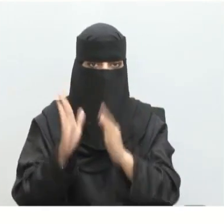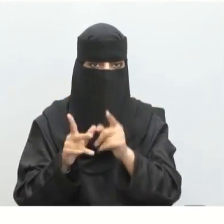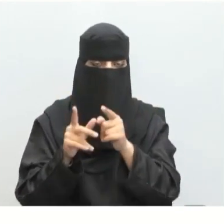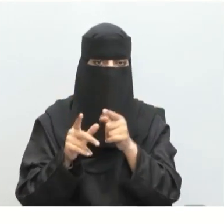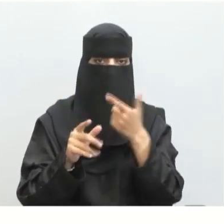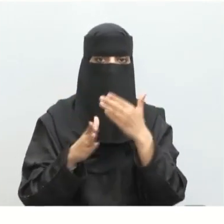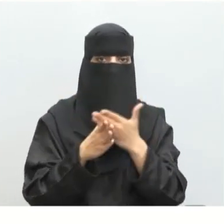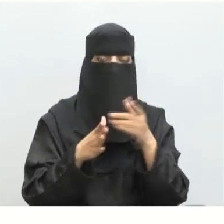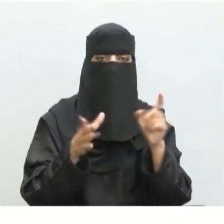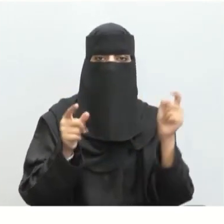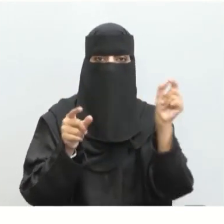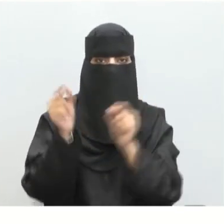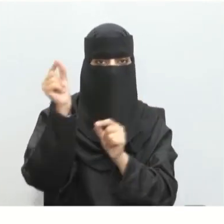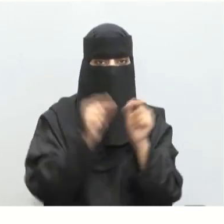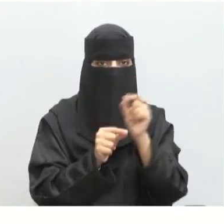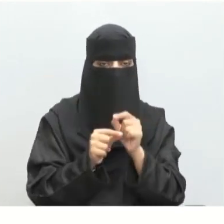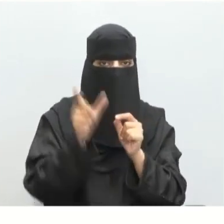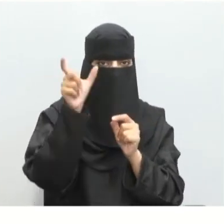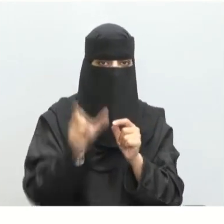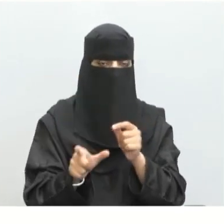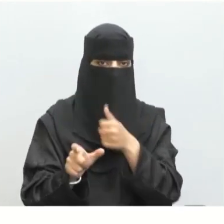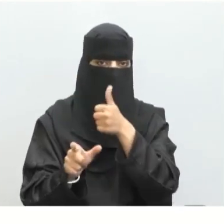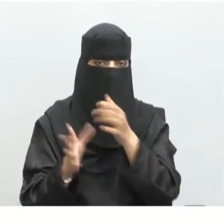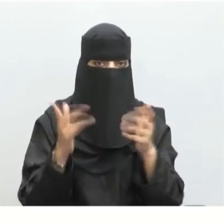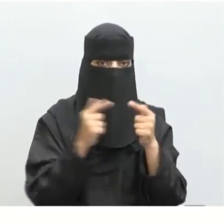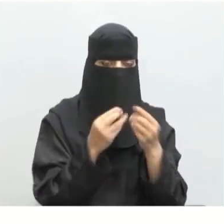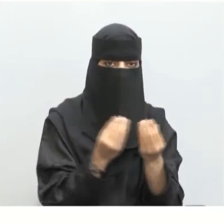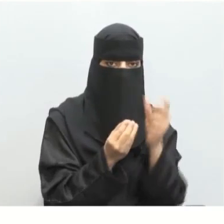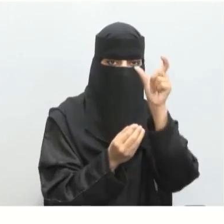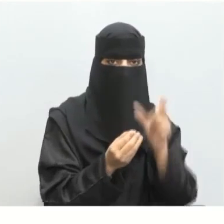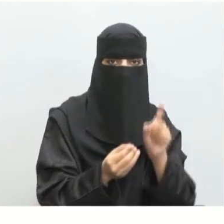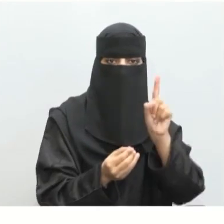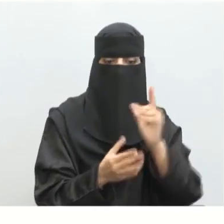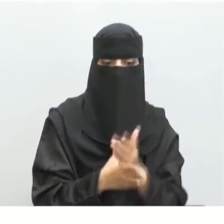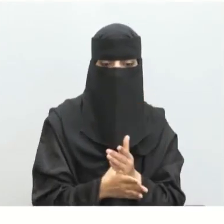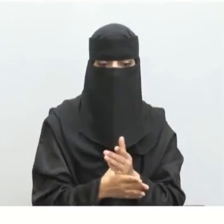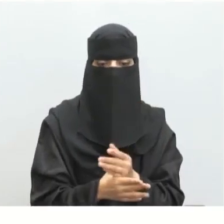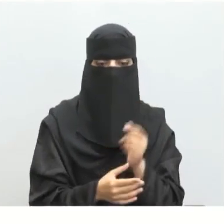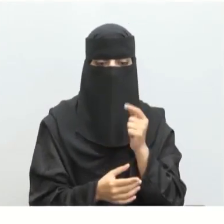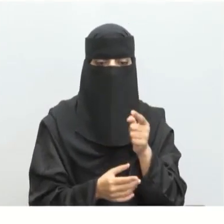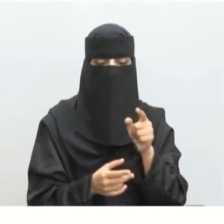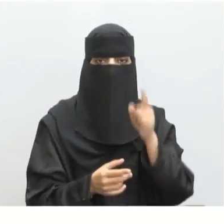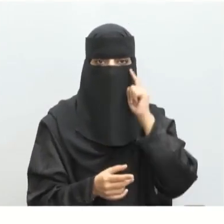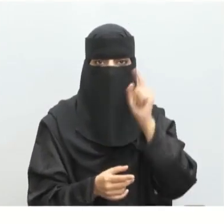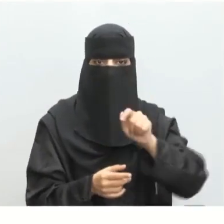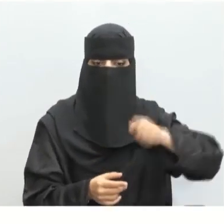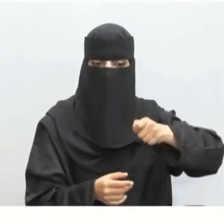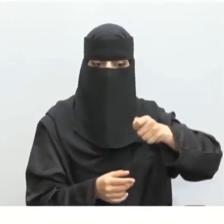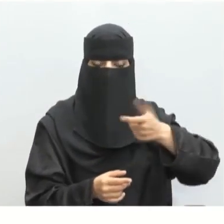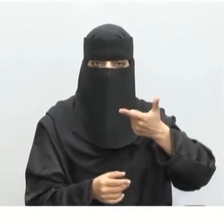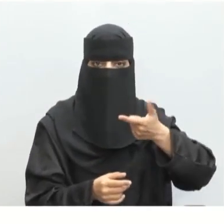الخارجيه ونصل العمود الف بما يناسبه من العمود ب يعرف بفتاح الخريطه